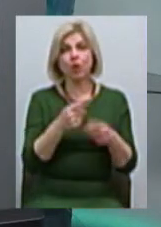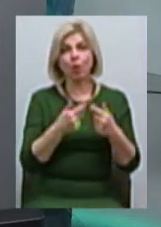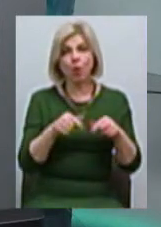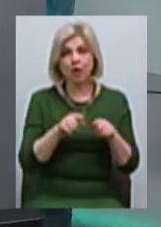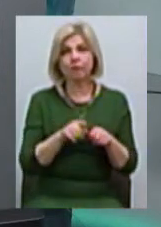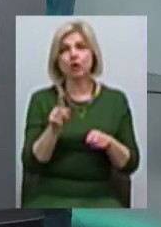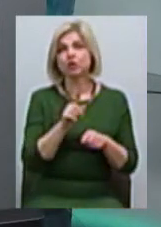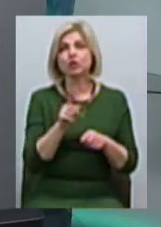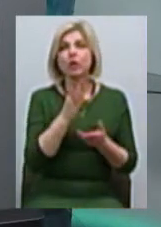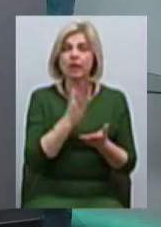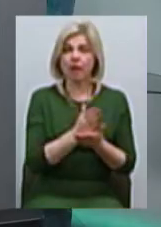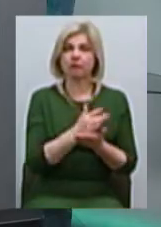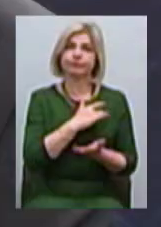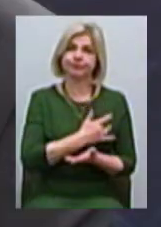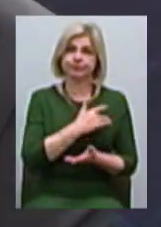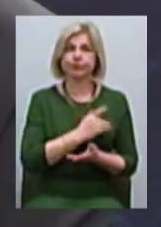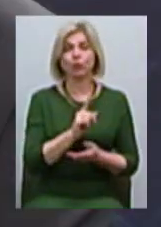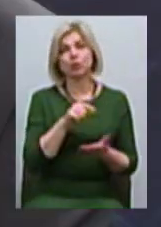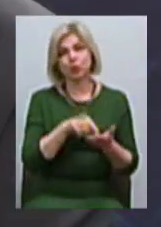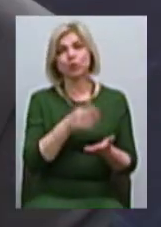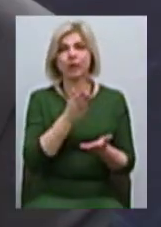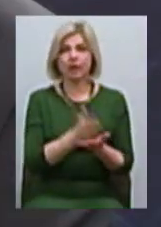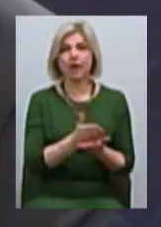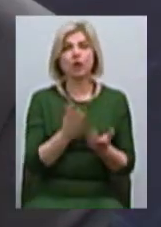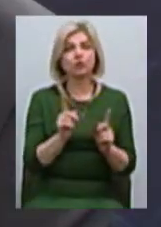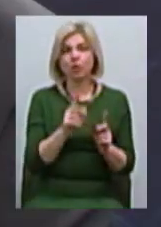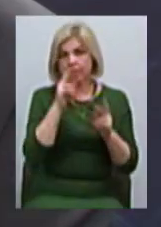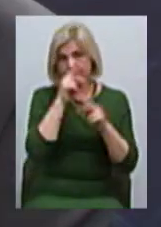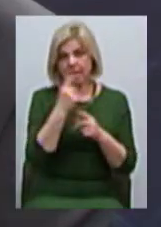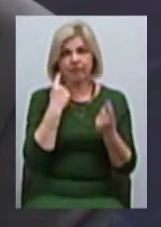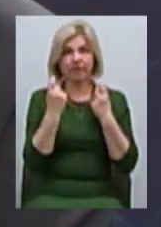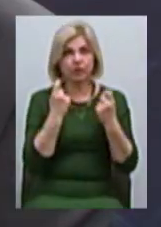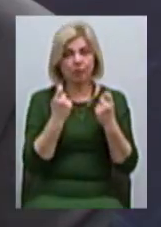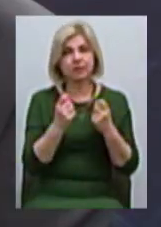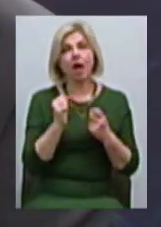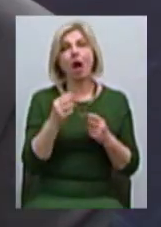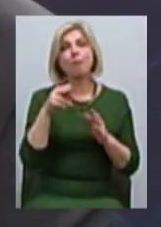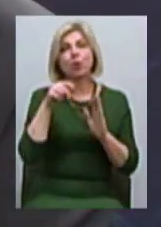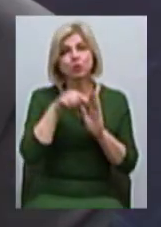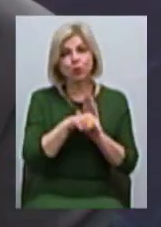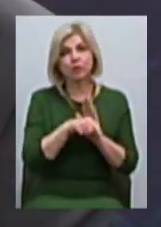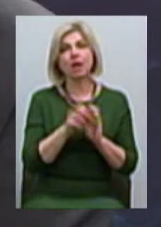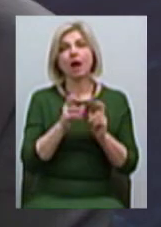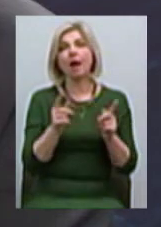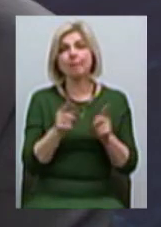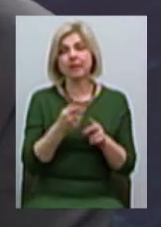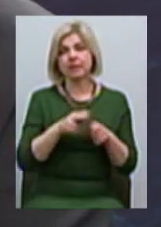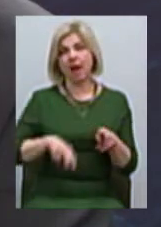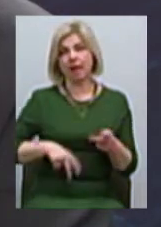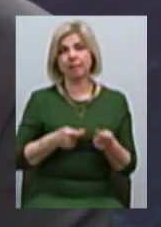неї буде ознаки, то що тут є якісь неправдиві відомості. А по суті, як мінімум, це